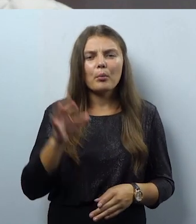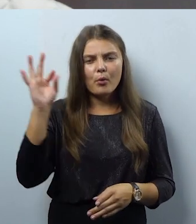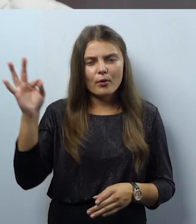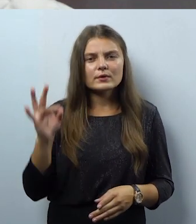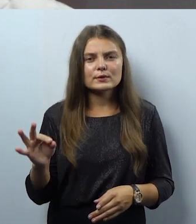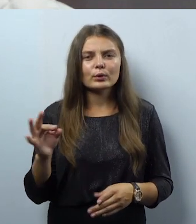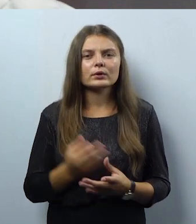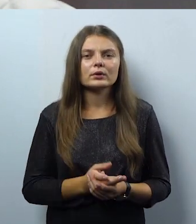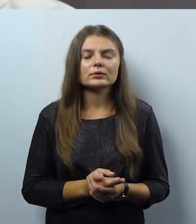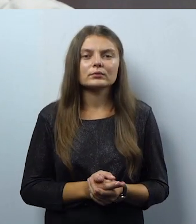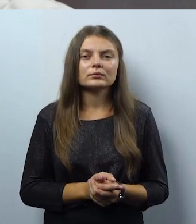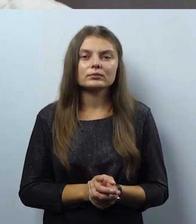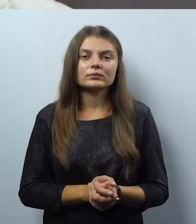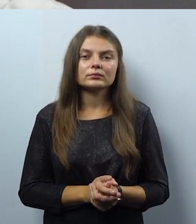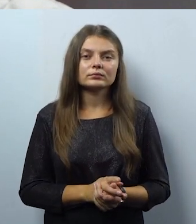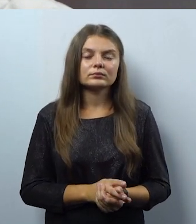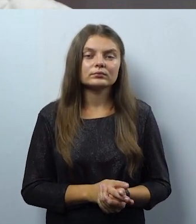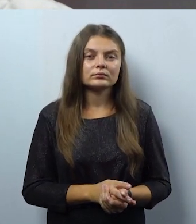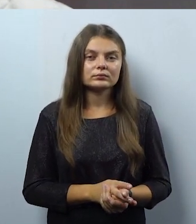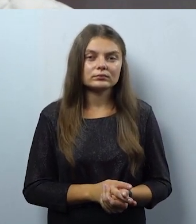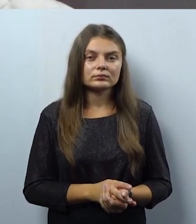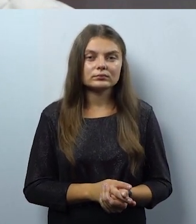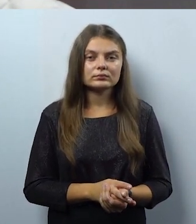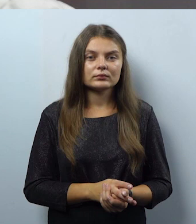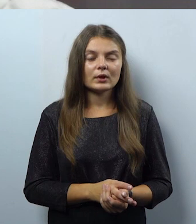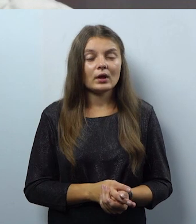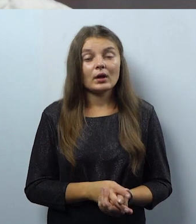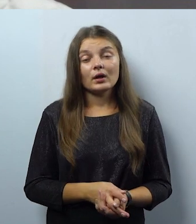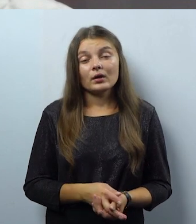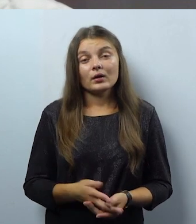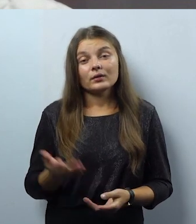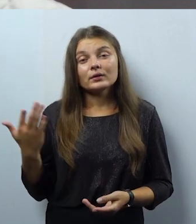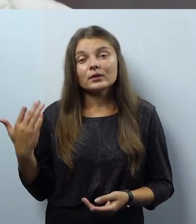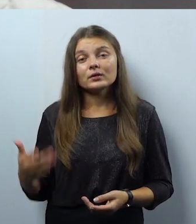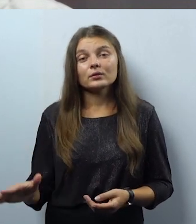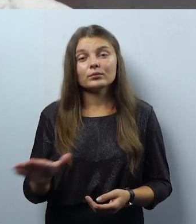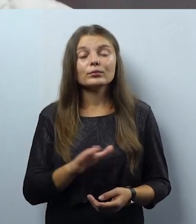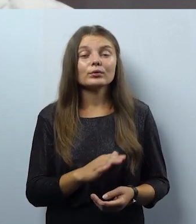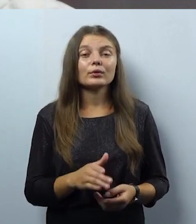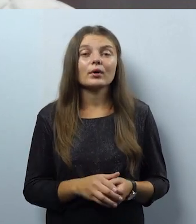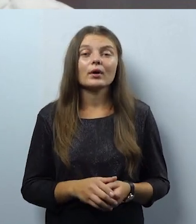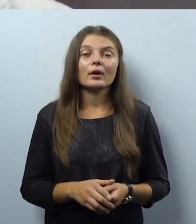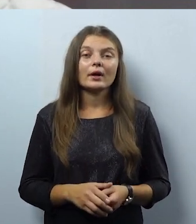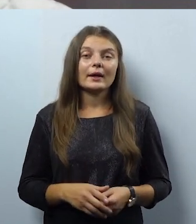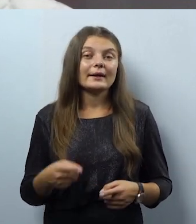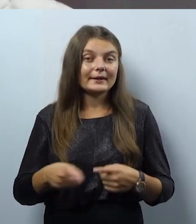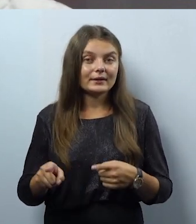При тому, що ще зовсім недавно був трошки інший розподіл. У 2016 році в державний бюджет перераховувалося